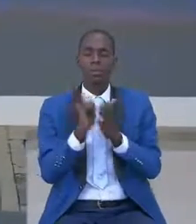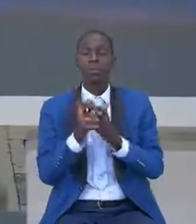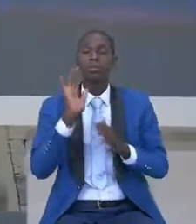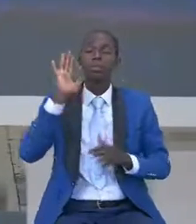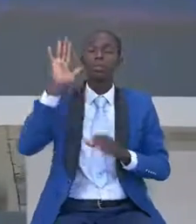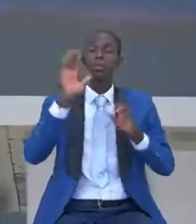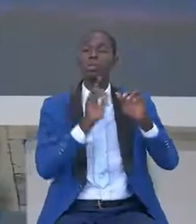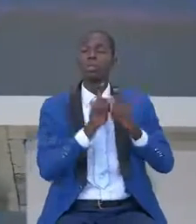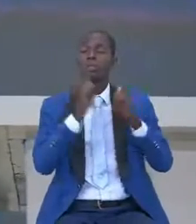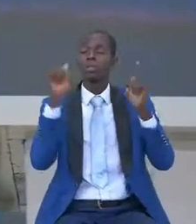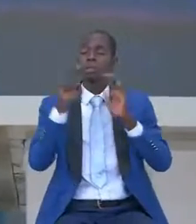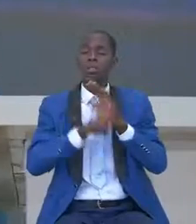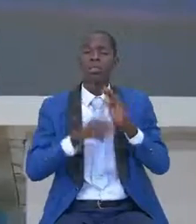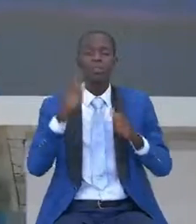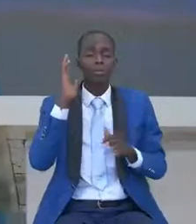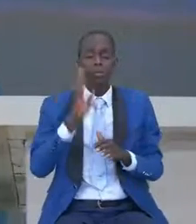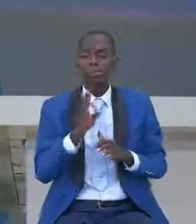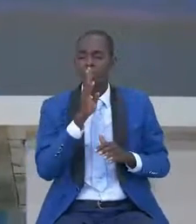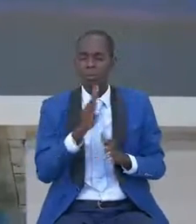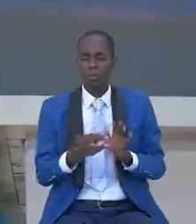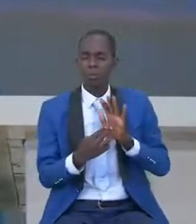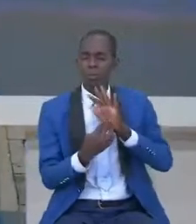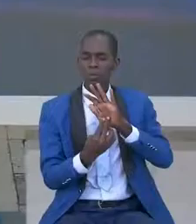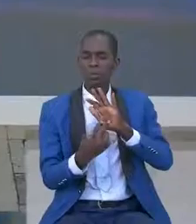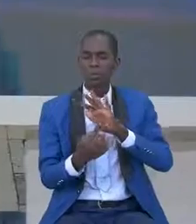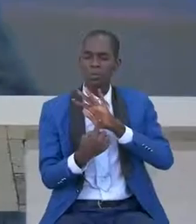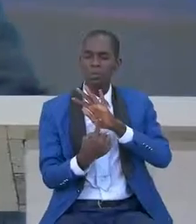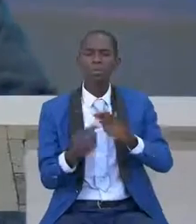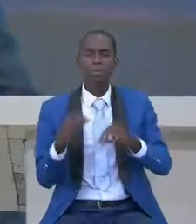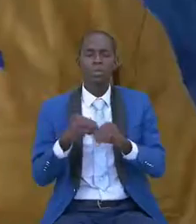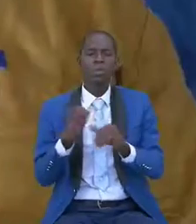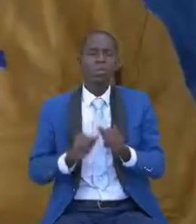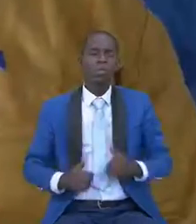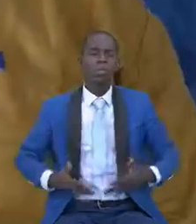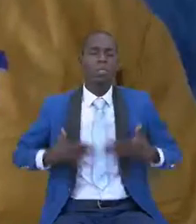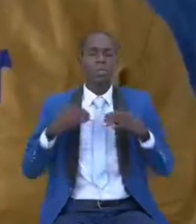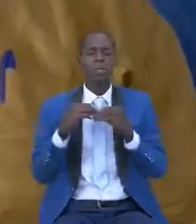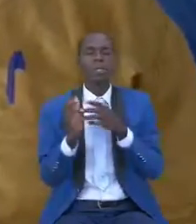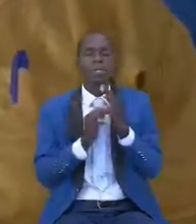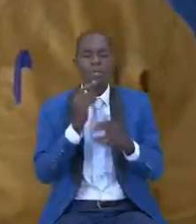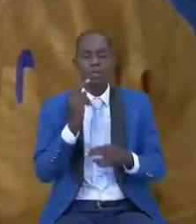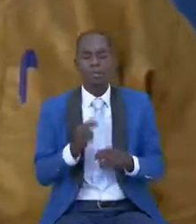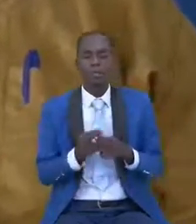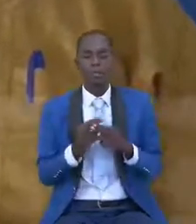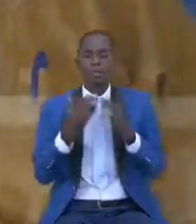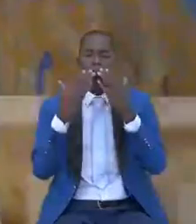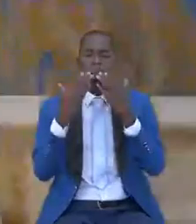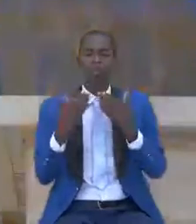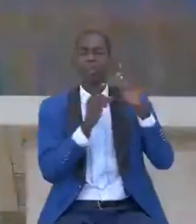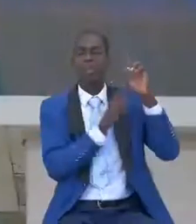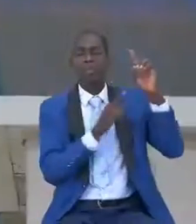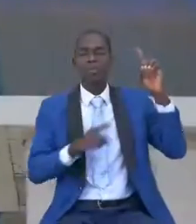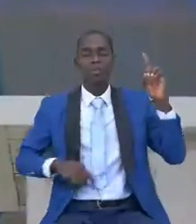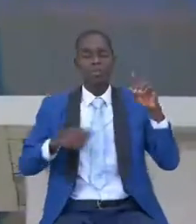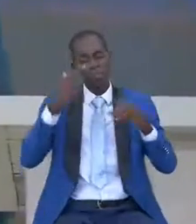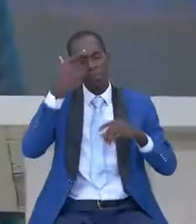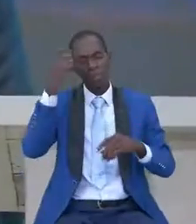grandeur soit manifestée dans chaque vie au nom de Jésus. Merci, Seigneur,